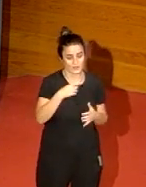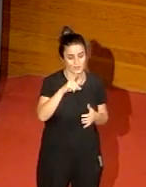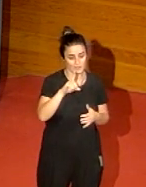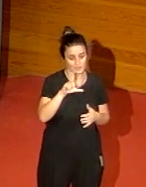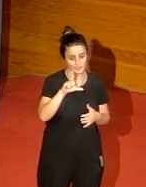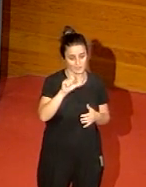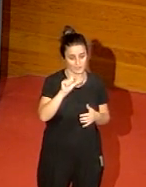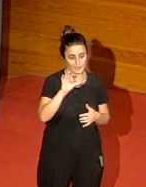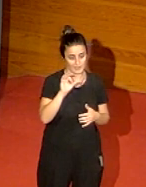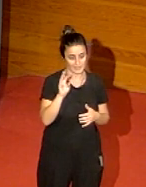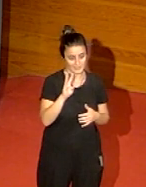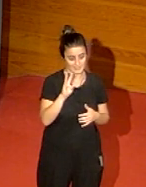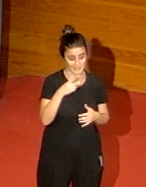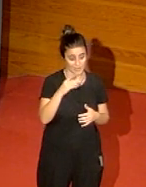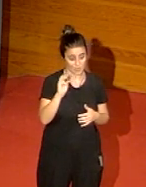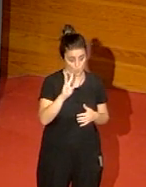goibilera kontatu,